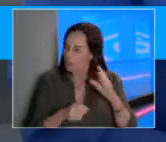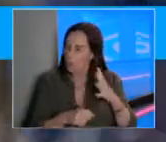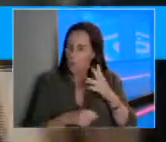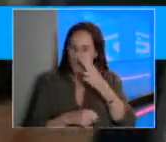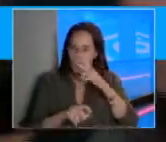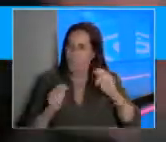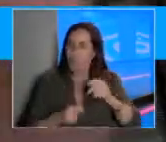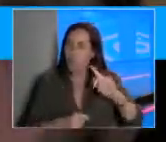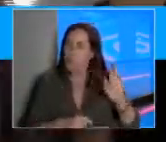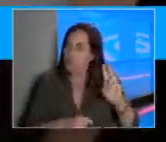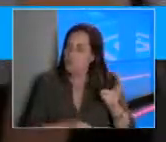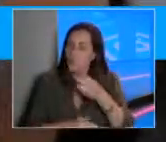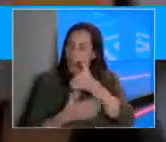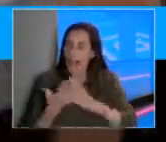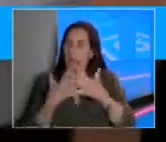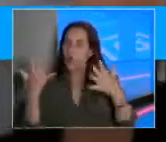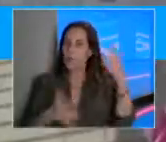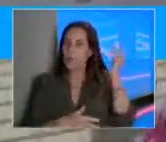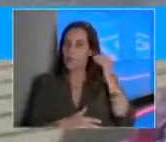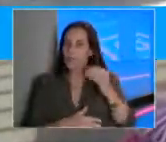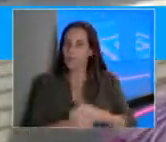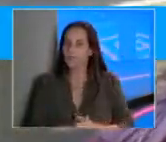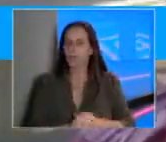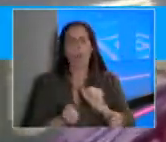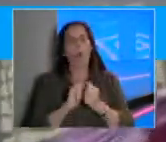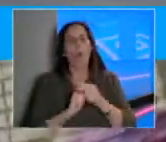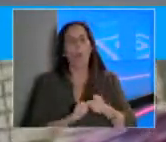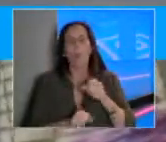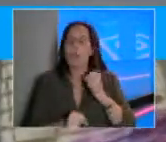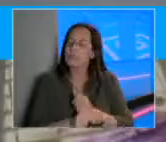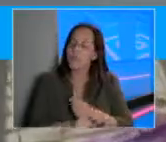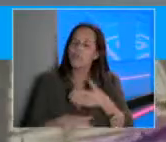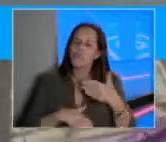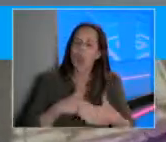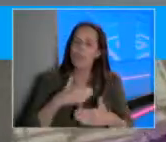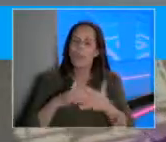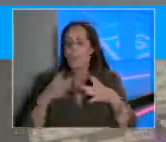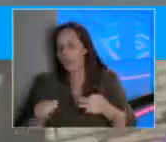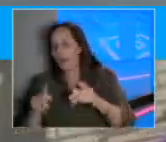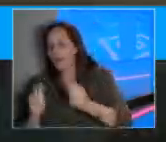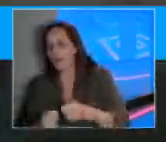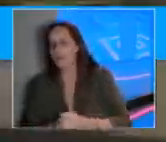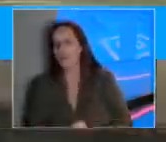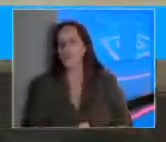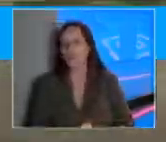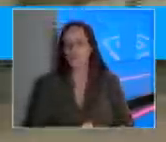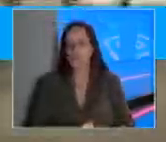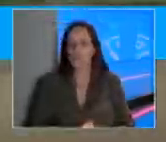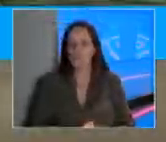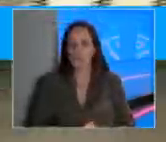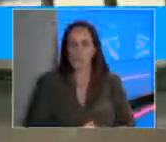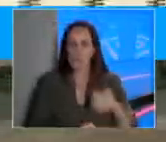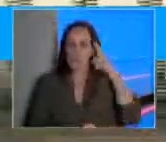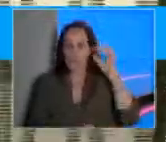אולי לסגור שוב חלקים נרחבים יותר במערכת החינוך, או ללכת ככה צעד צעד איפה שיש הדבקה ואז לסגור.